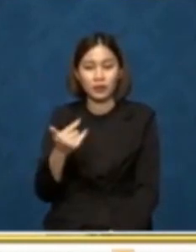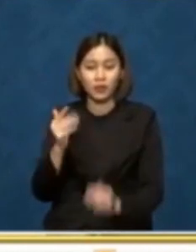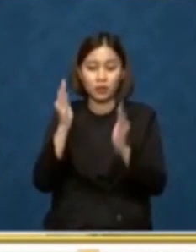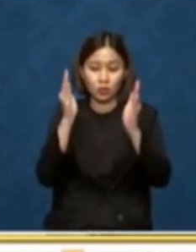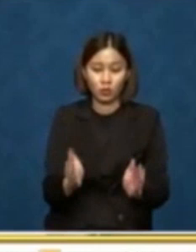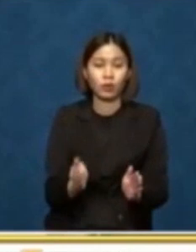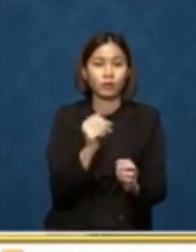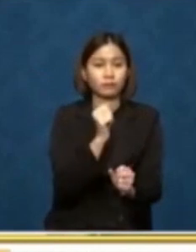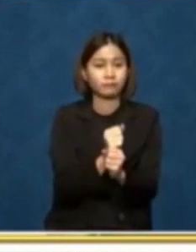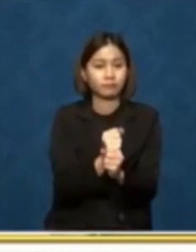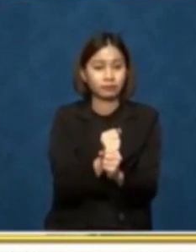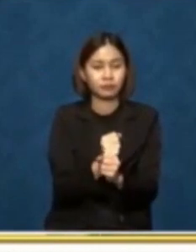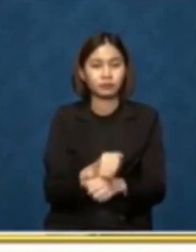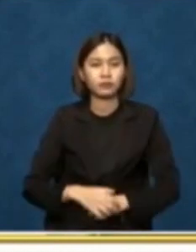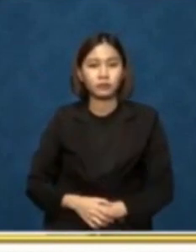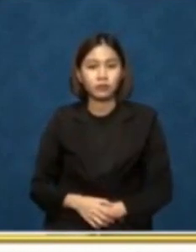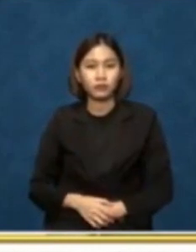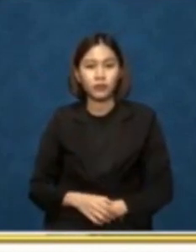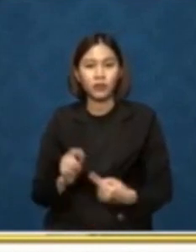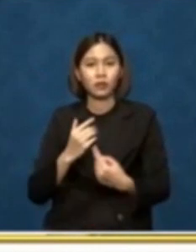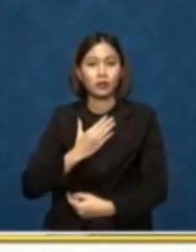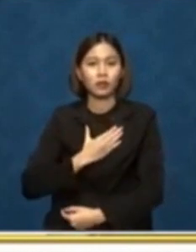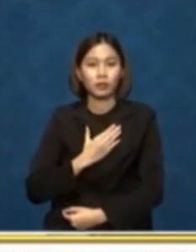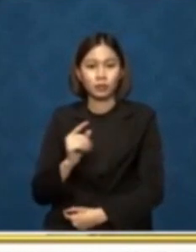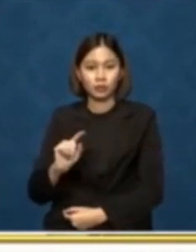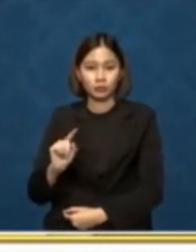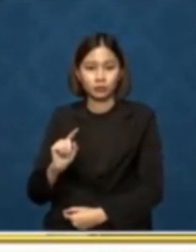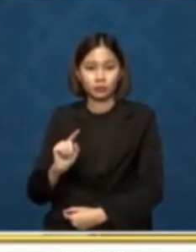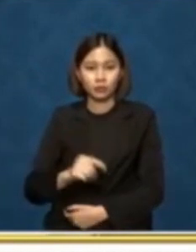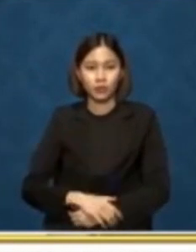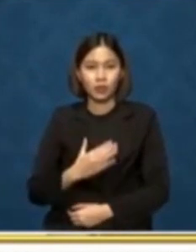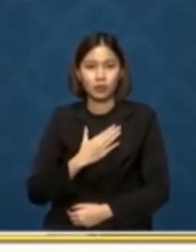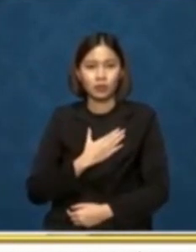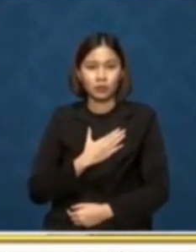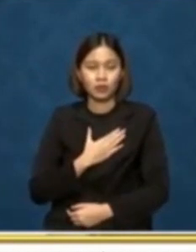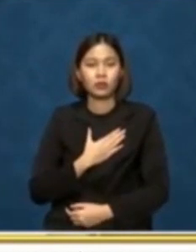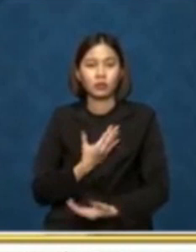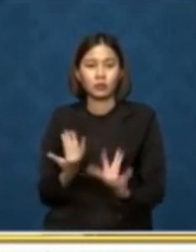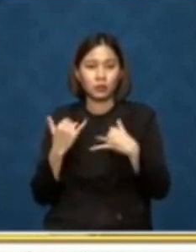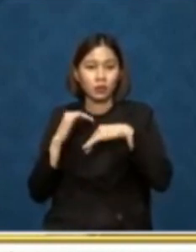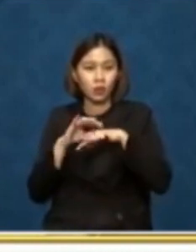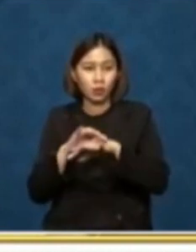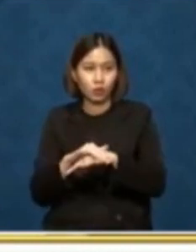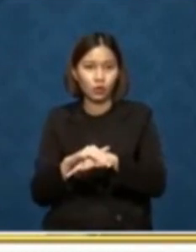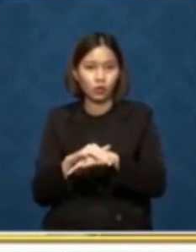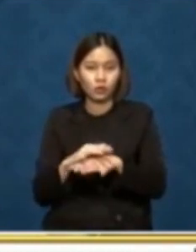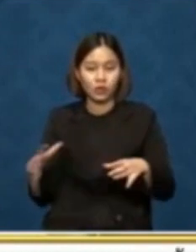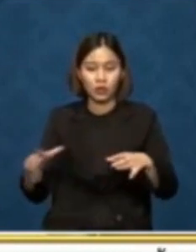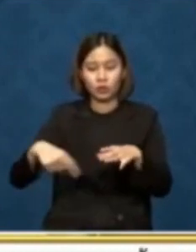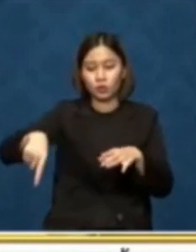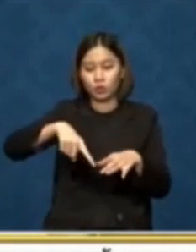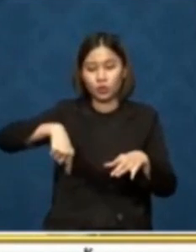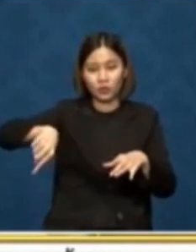มีเรื่องของบุคคลแต่แน่นอนเหลือเกินว่าในส่วนตัวผมเนี่ยนะครับผู้มีส่วนเกี่ยวข้องหรือว่า